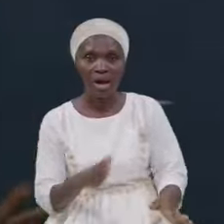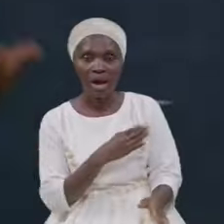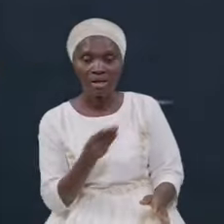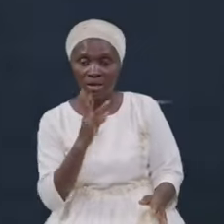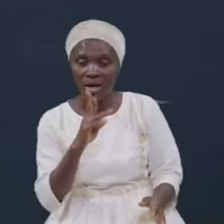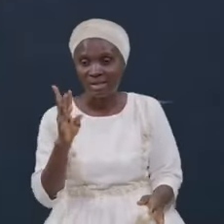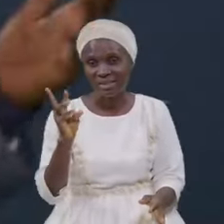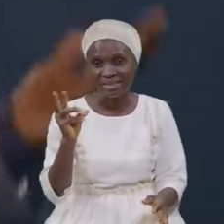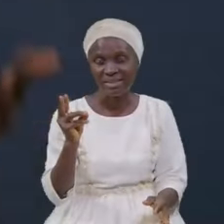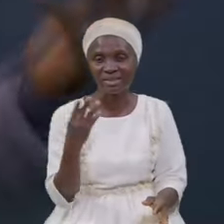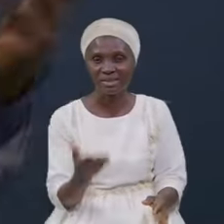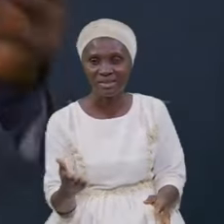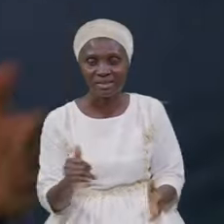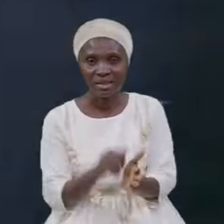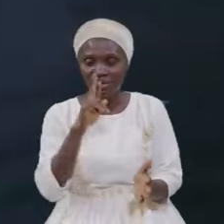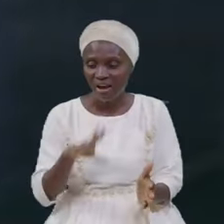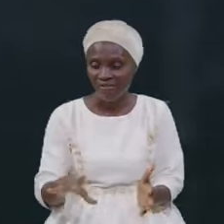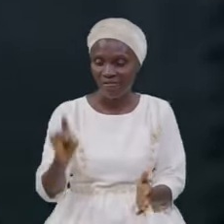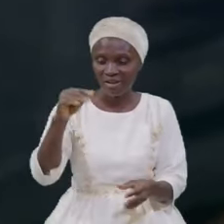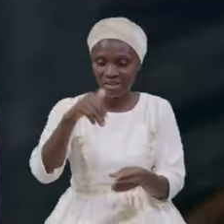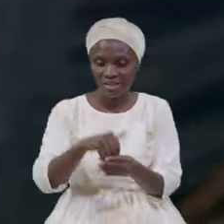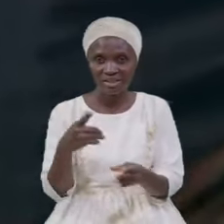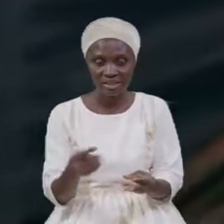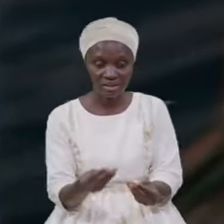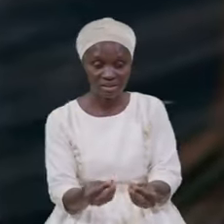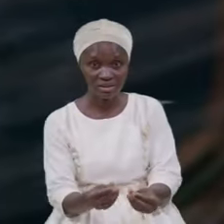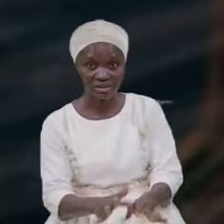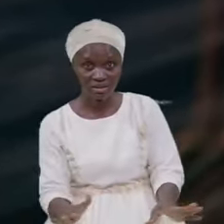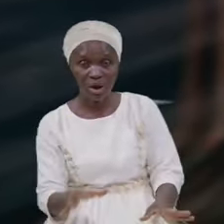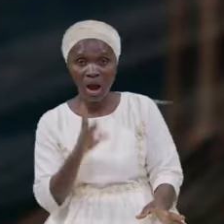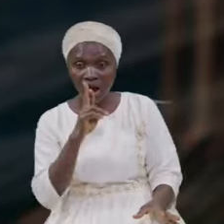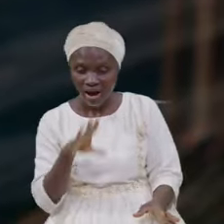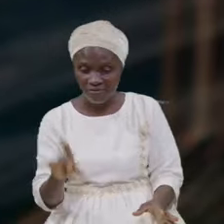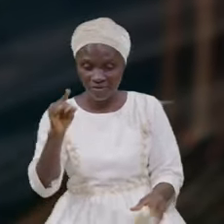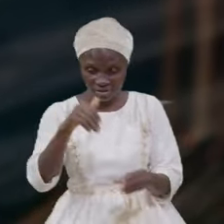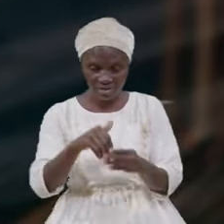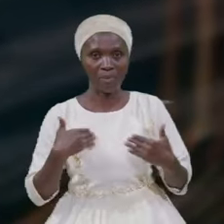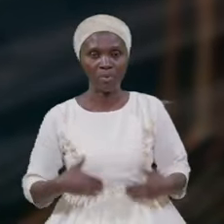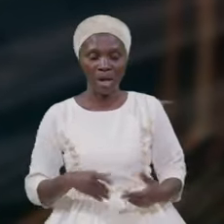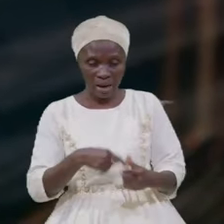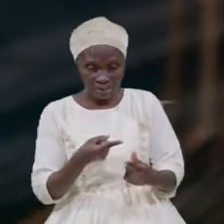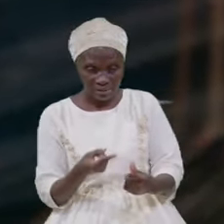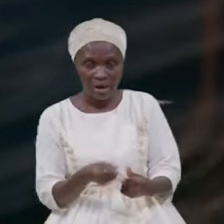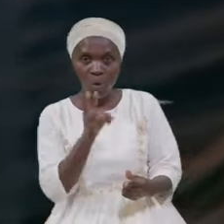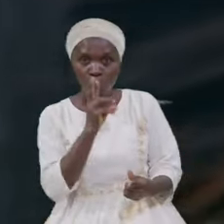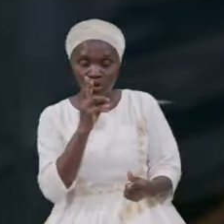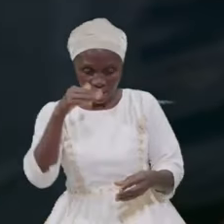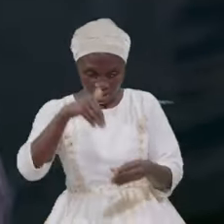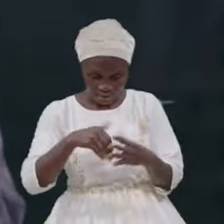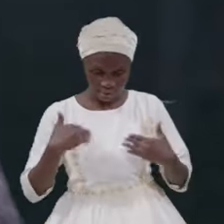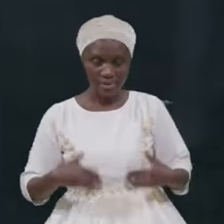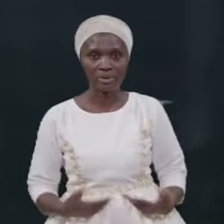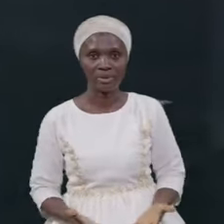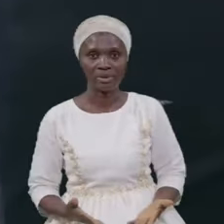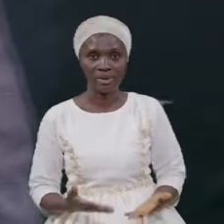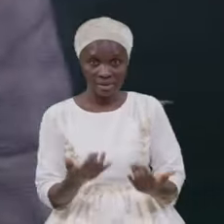se trouvent dans le corps. Alors, il y a beaucoup d'eau dans le corps maintenant. Finalement, le